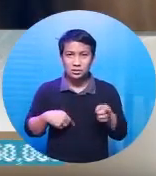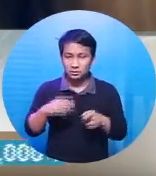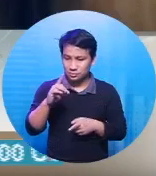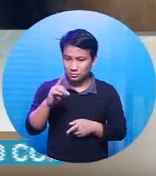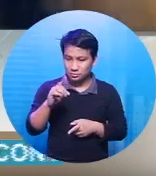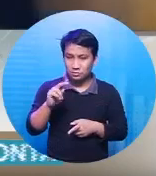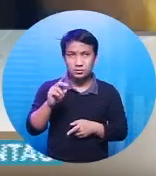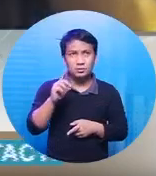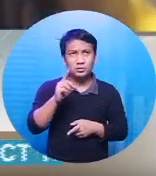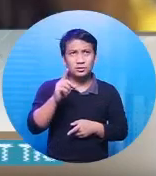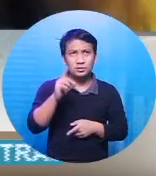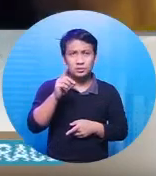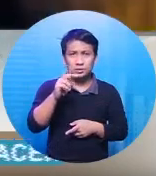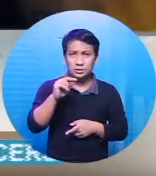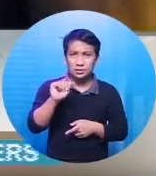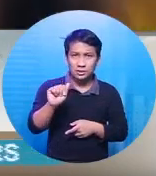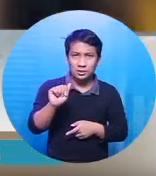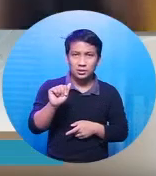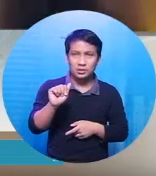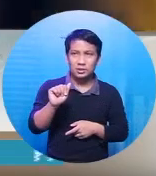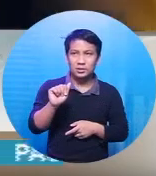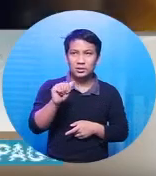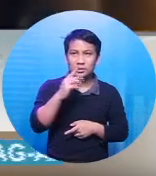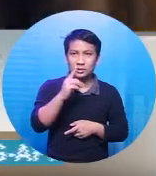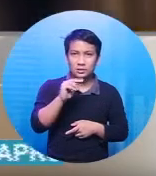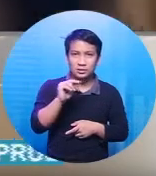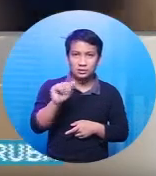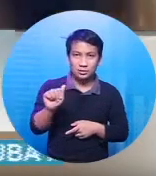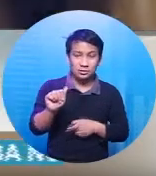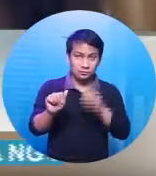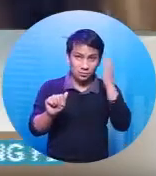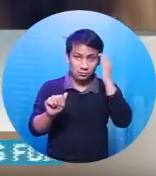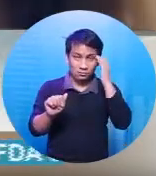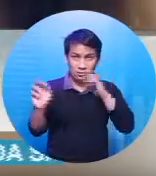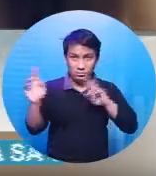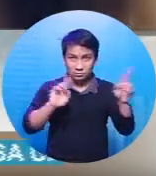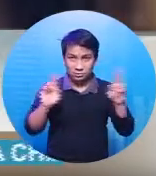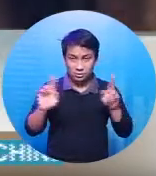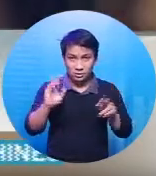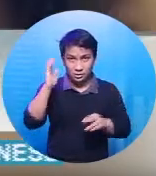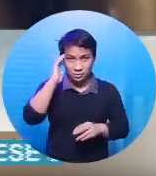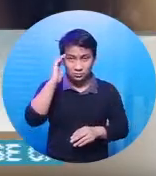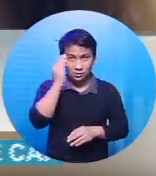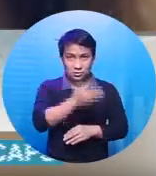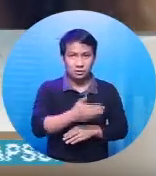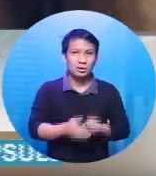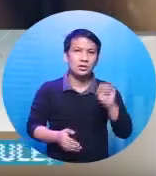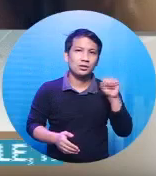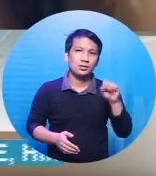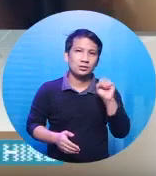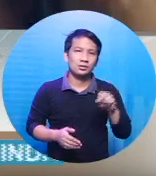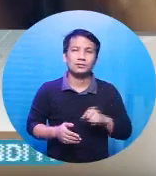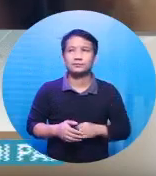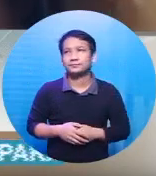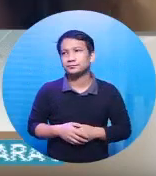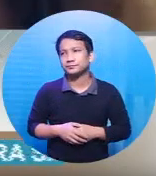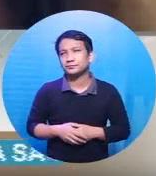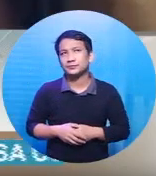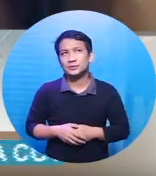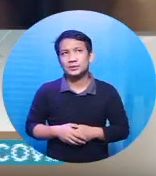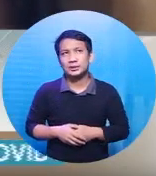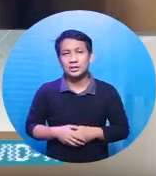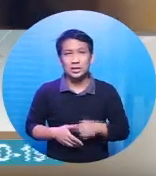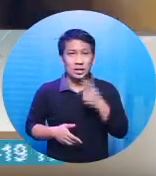test result. So, gusto niyo po malaman, ready na po kayo? Okay po. Okay. Kasi po,